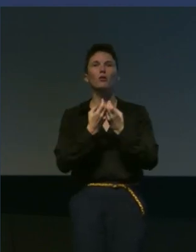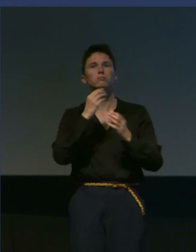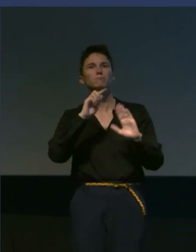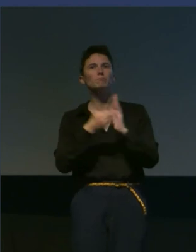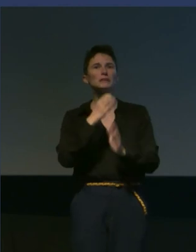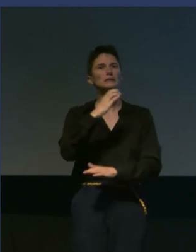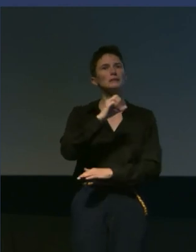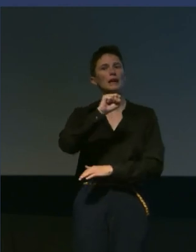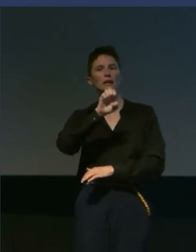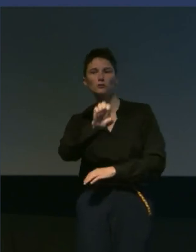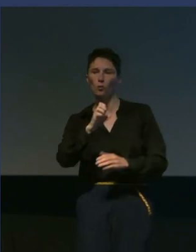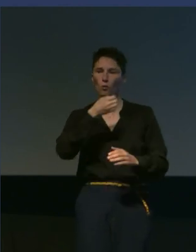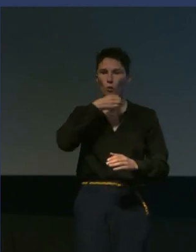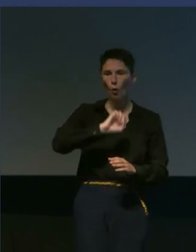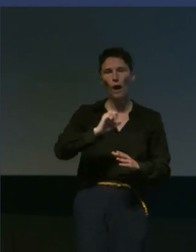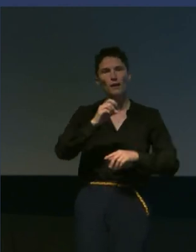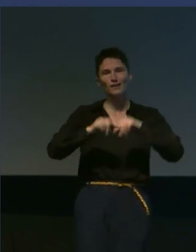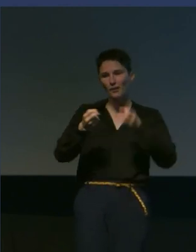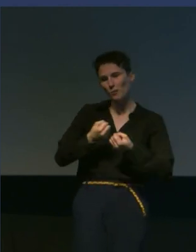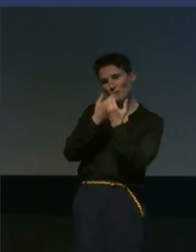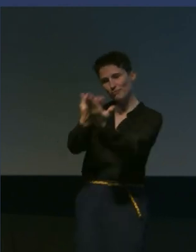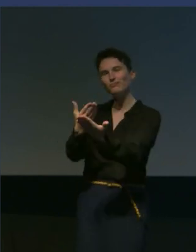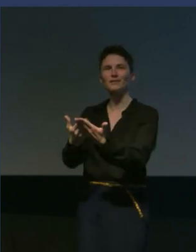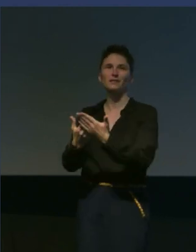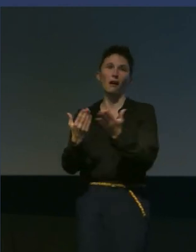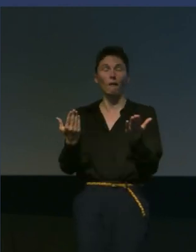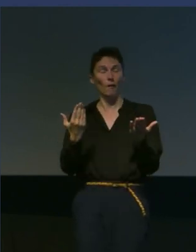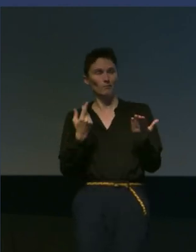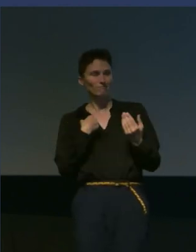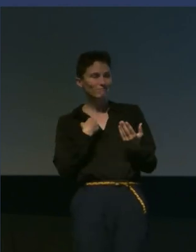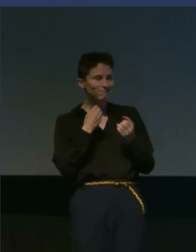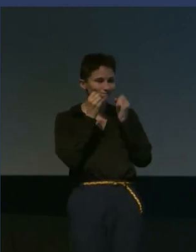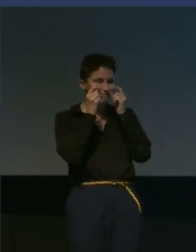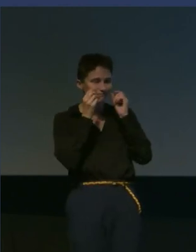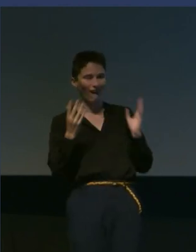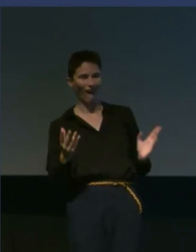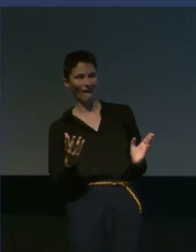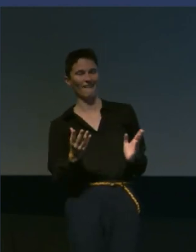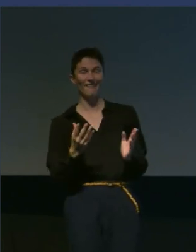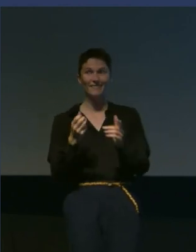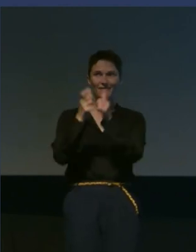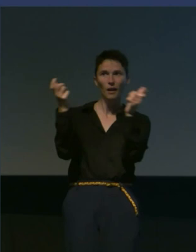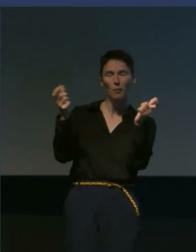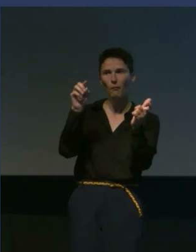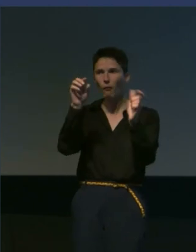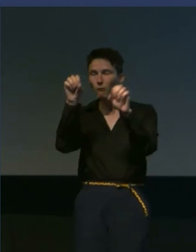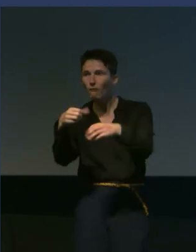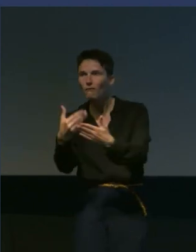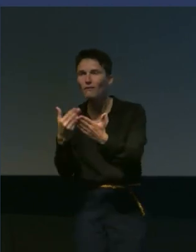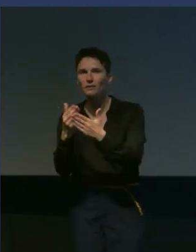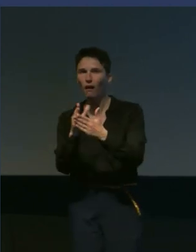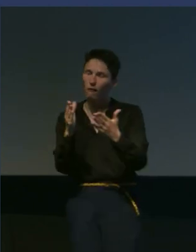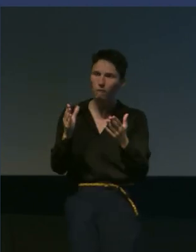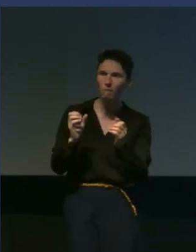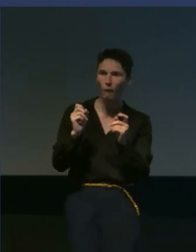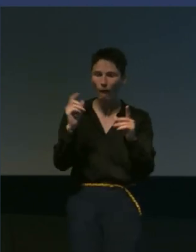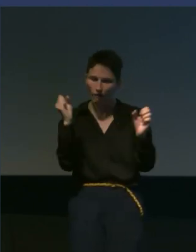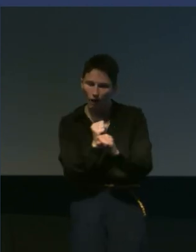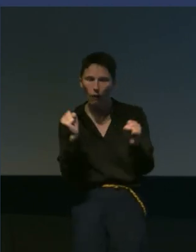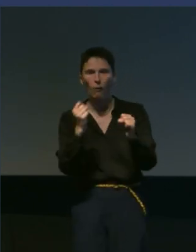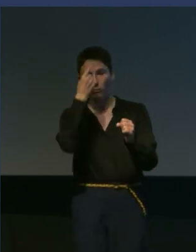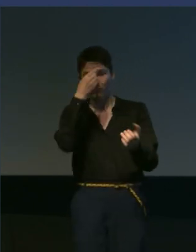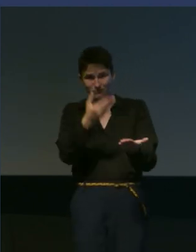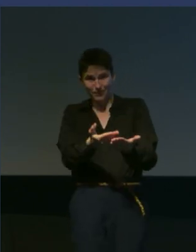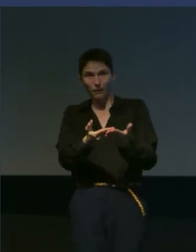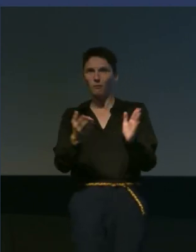etc. Donc, c'était un peu une surprise. Donc, on ne sait pas que certaines entreprises franchiraient le pas. Et